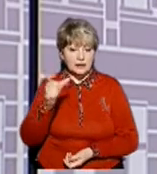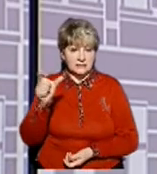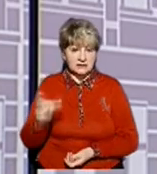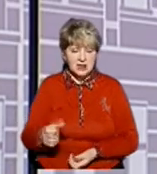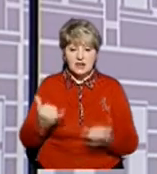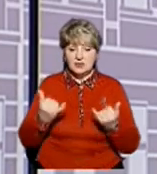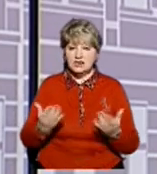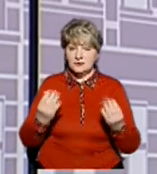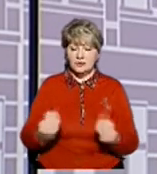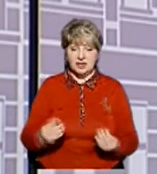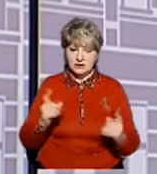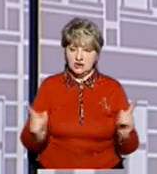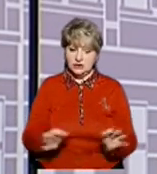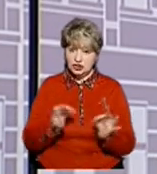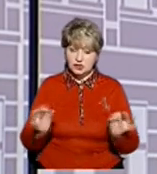це нічого не змінилося.